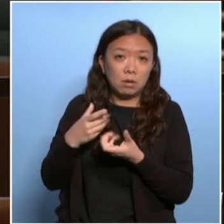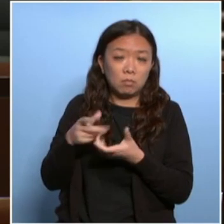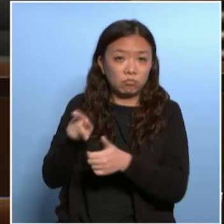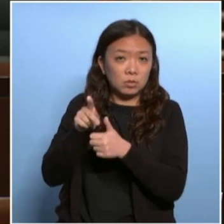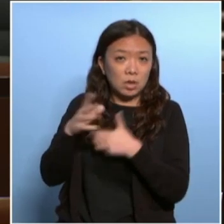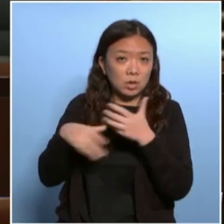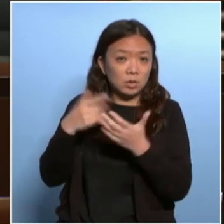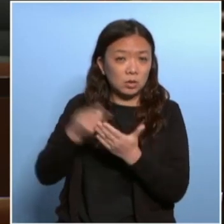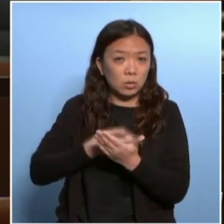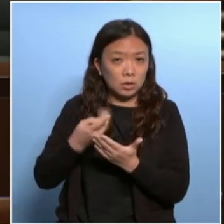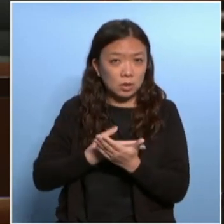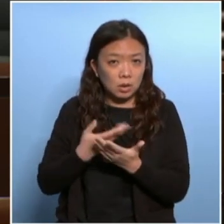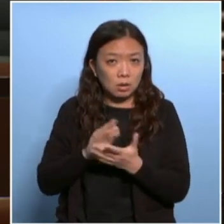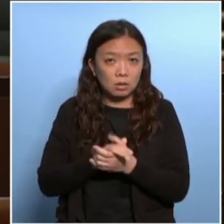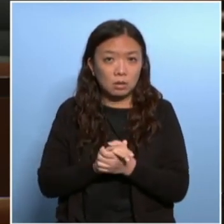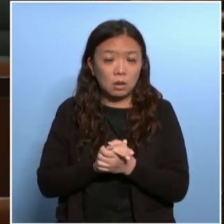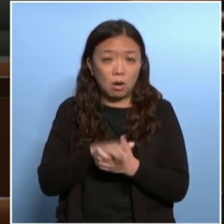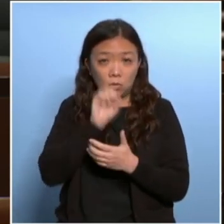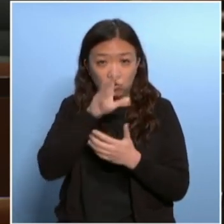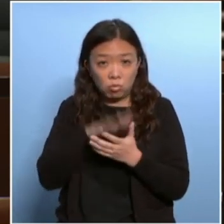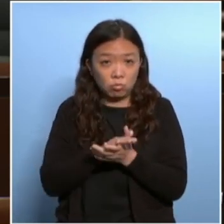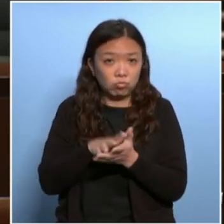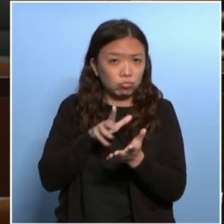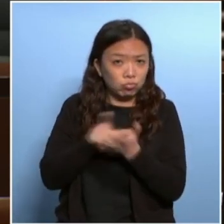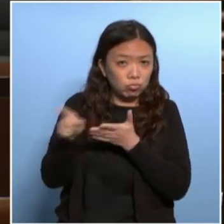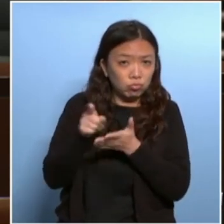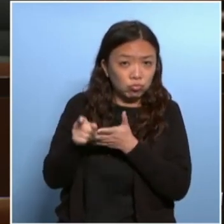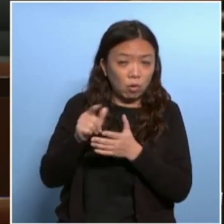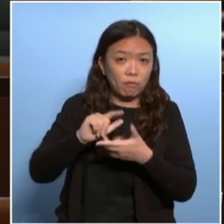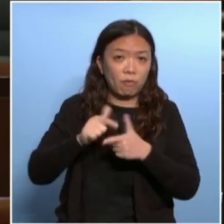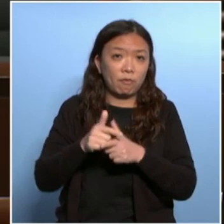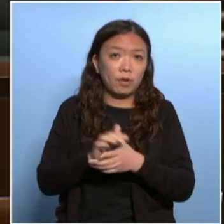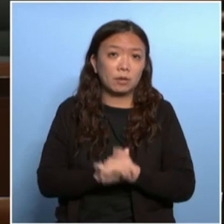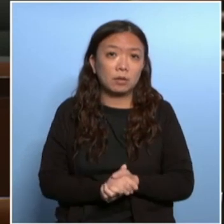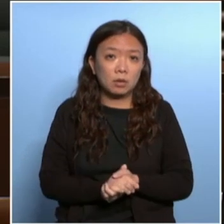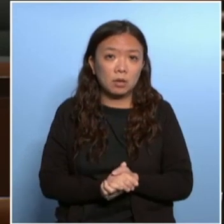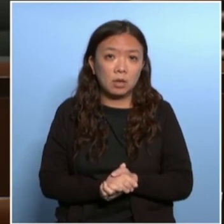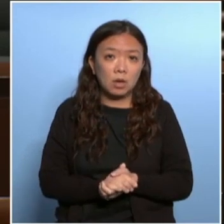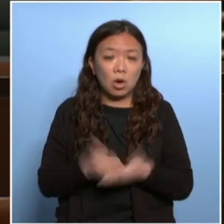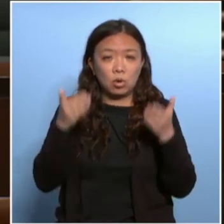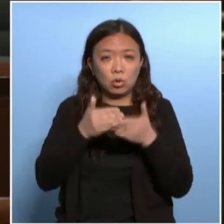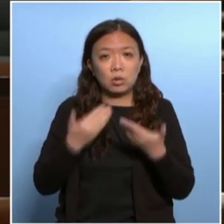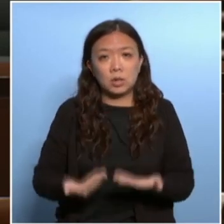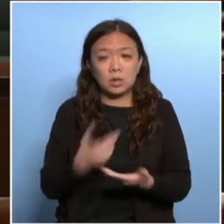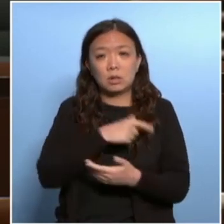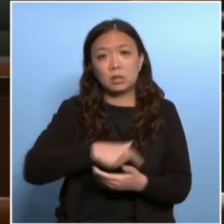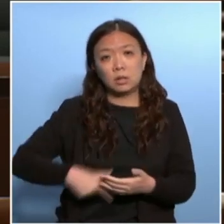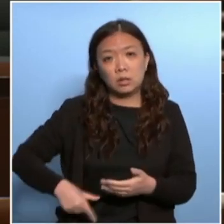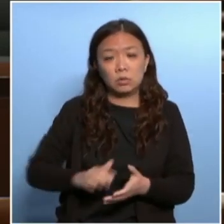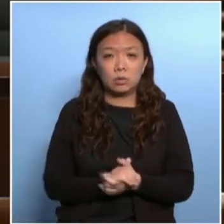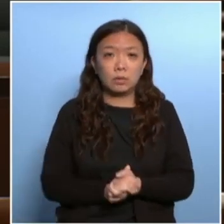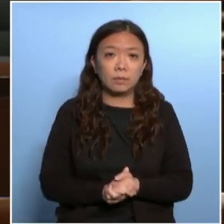則，我們說叫尚方寶劍呢，是作一個現任的議員呢，是根